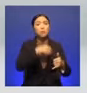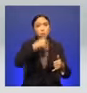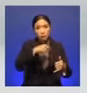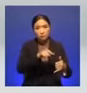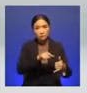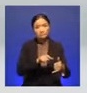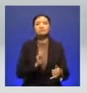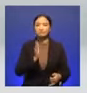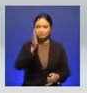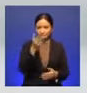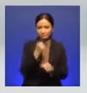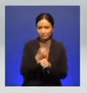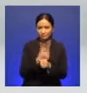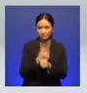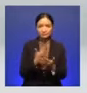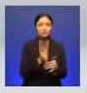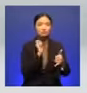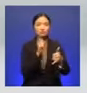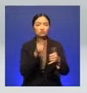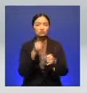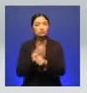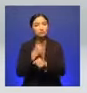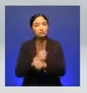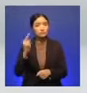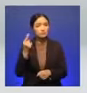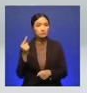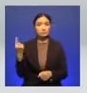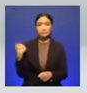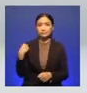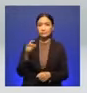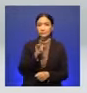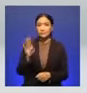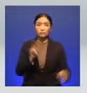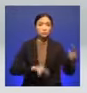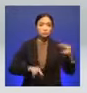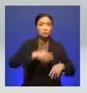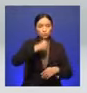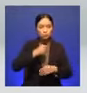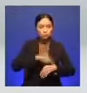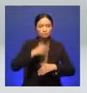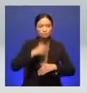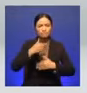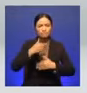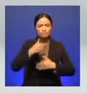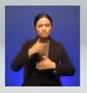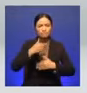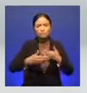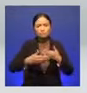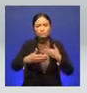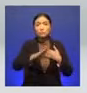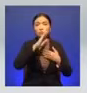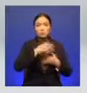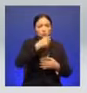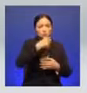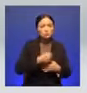ปสู่การจ้างงานใหม่ๆมันจะนำไปสู่การที่จะมีระบบในการดูแลผู้สูงอายุในระยะยาวต่อไปเนี่ยถ้าเกิดผู้สูงอายุ